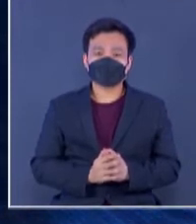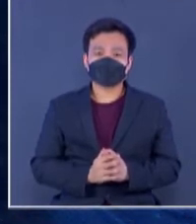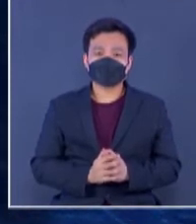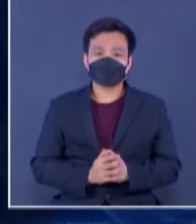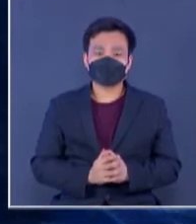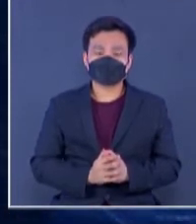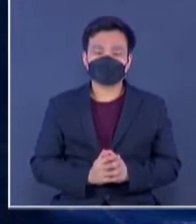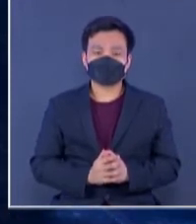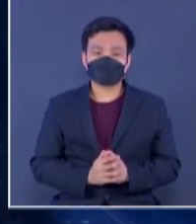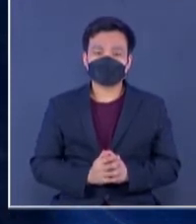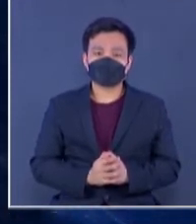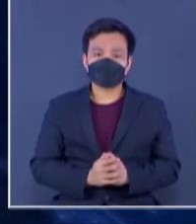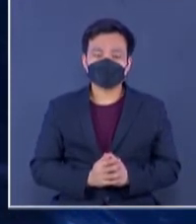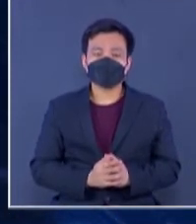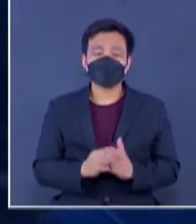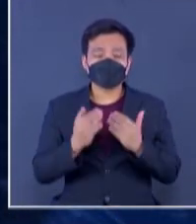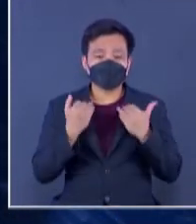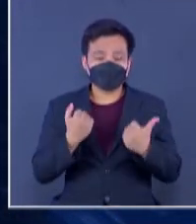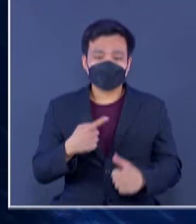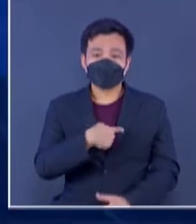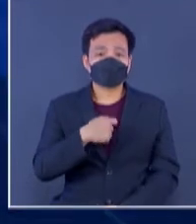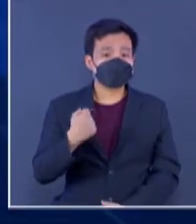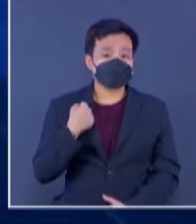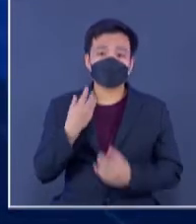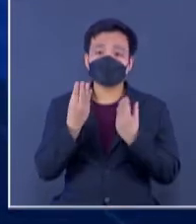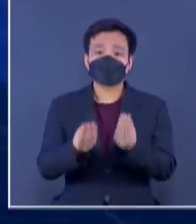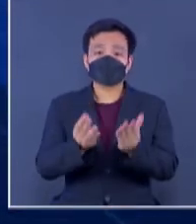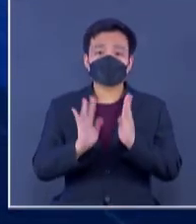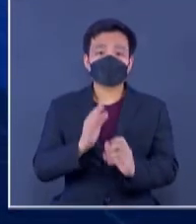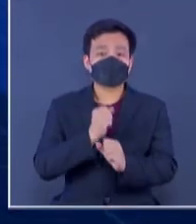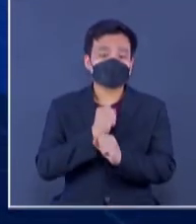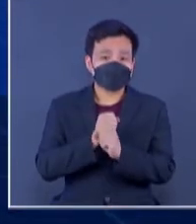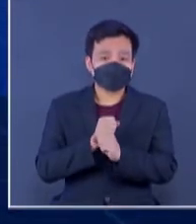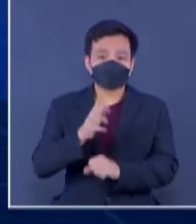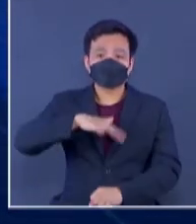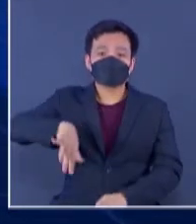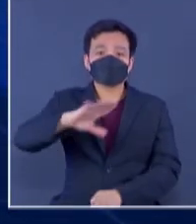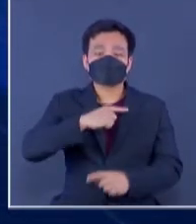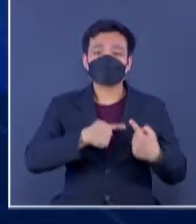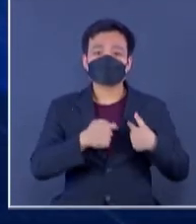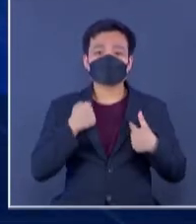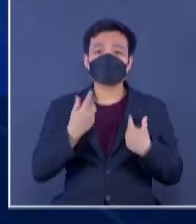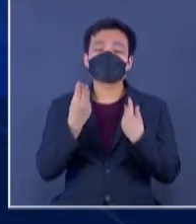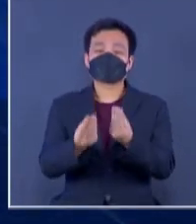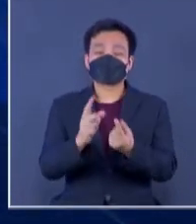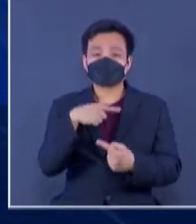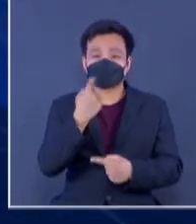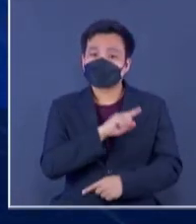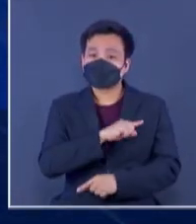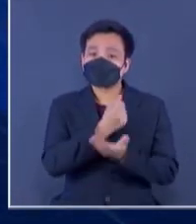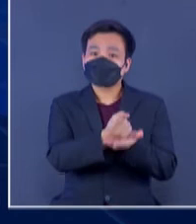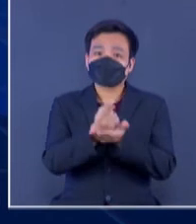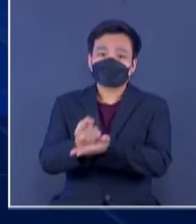ซึ่งชาวเน็ตเองก็ยังร่วมกันส่งกำลังใจให้กับเจ้าหน้าที่ให้กับทุกๆคนครับที่เกี่ยวข้องกับสถานการณ์